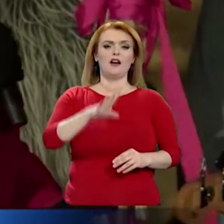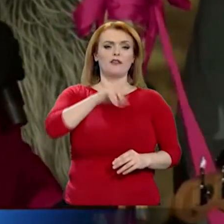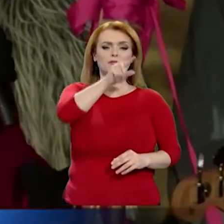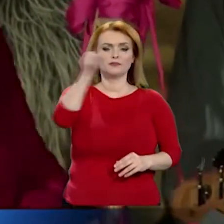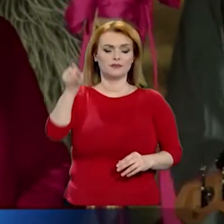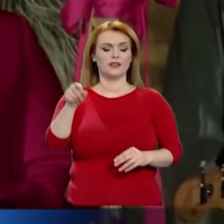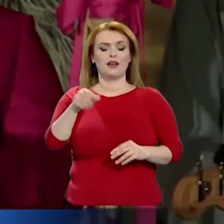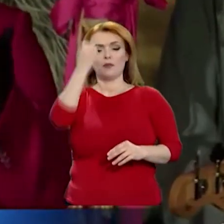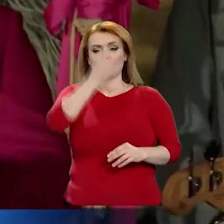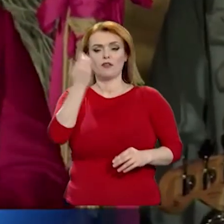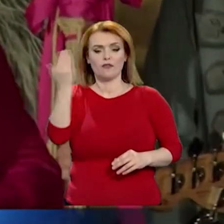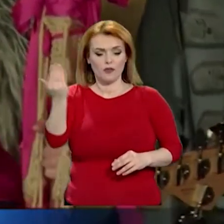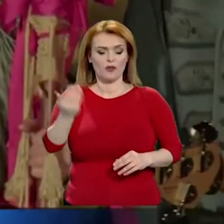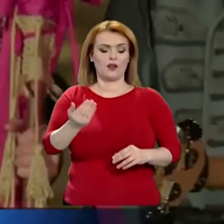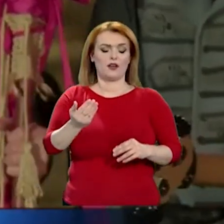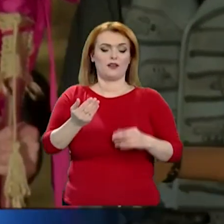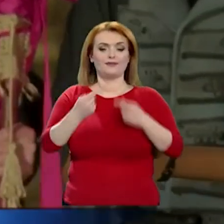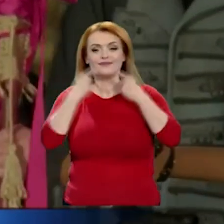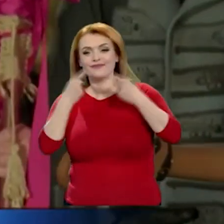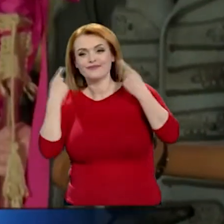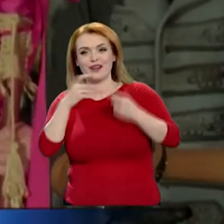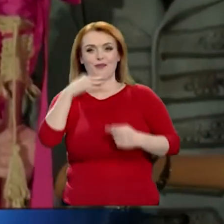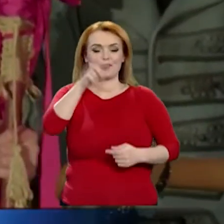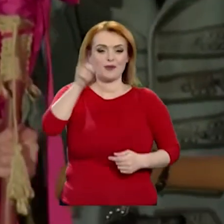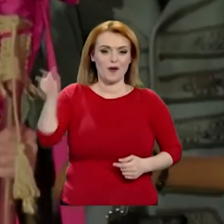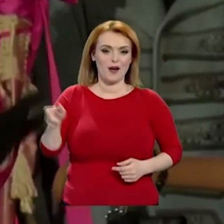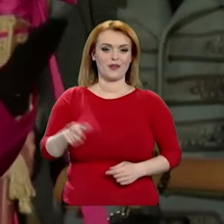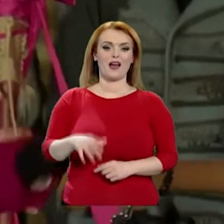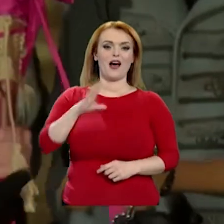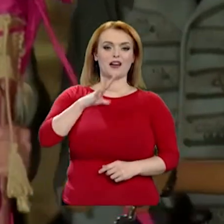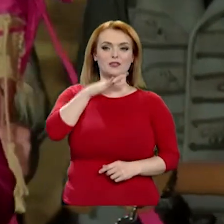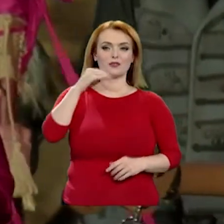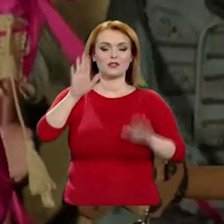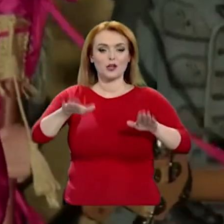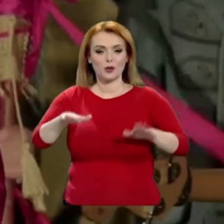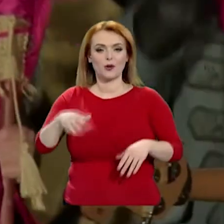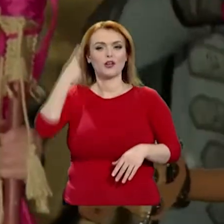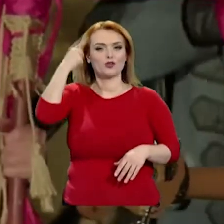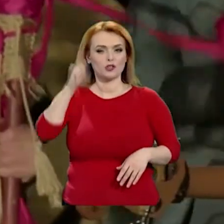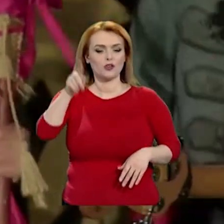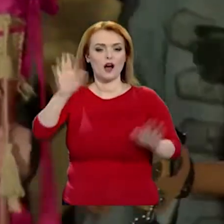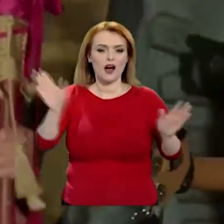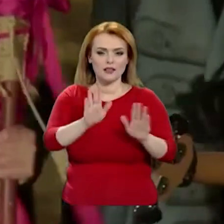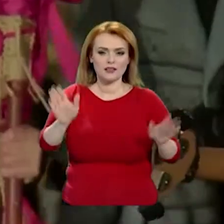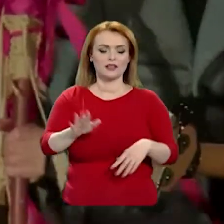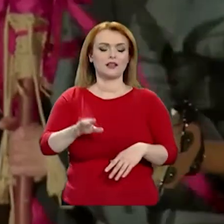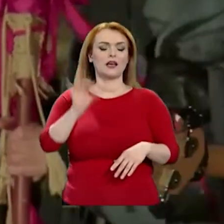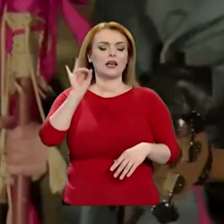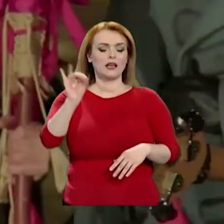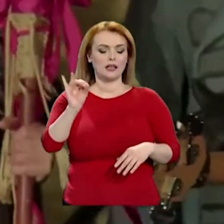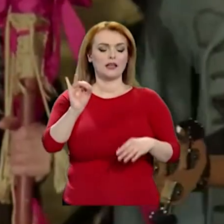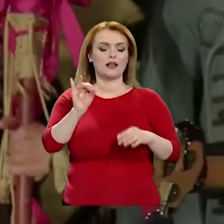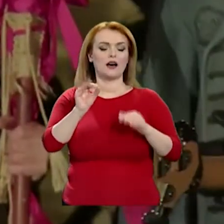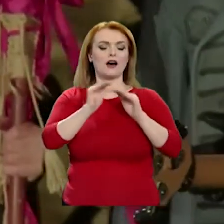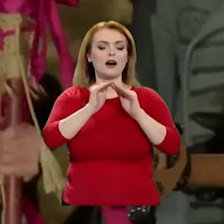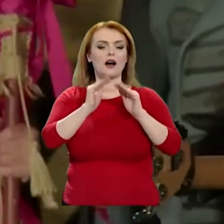mulți oameni și ați fost în mai mult de zece localități Știu că ați cântat și la orfelinate la